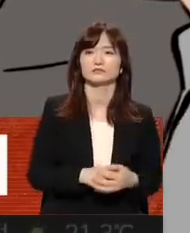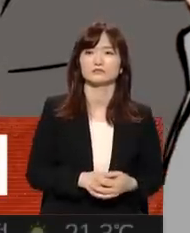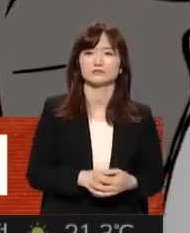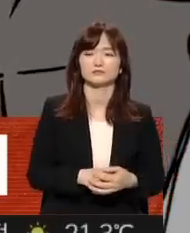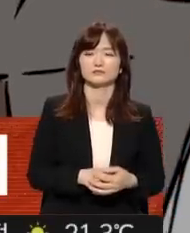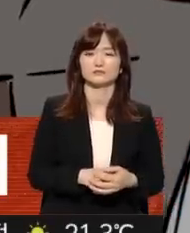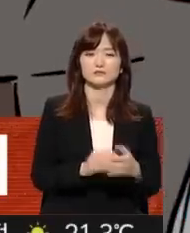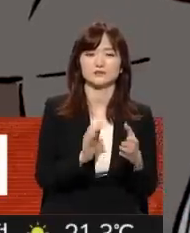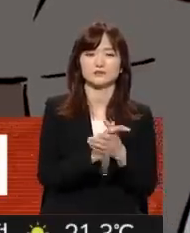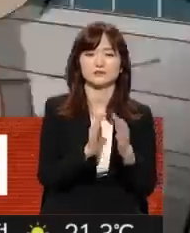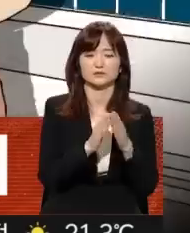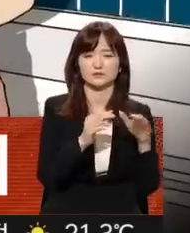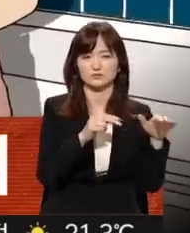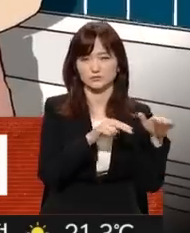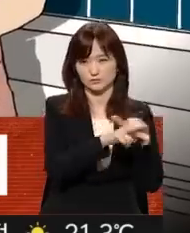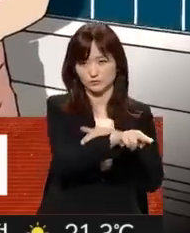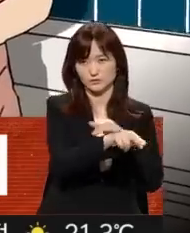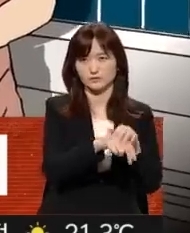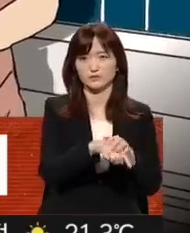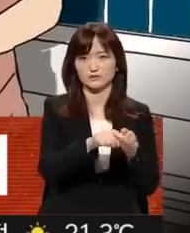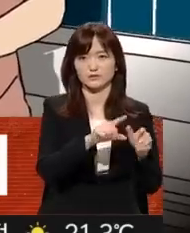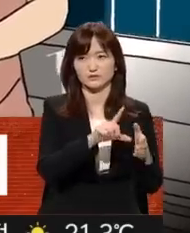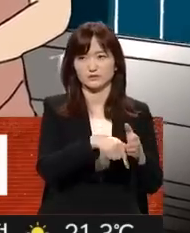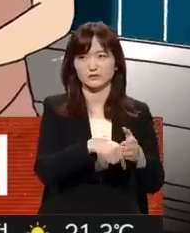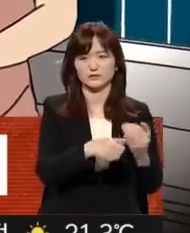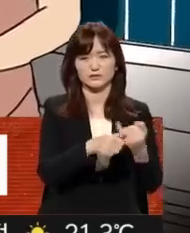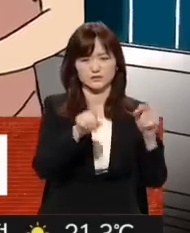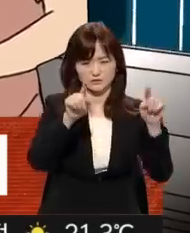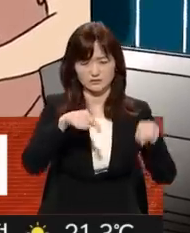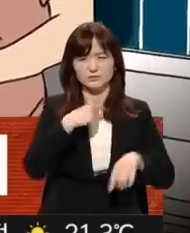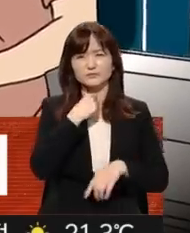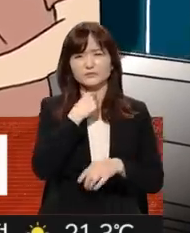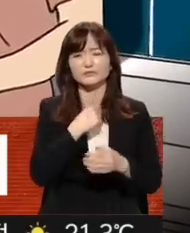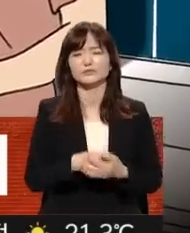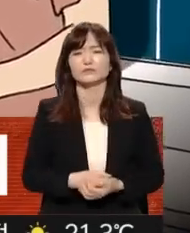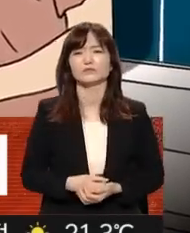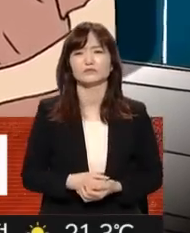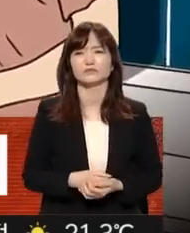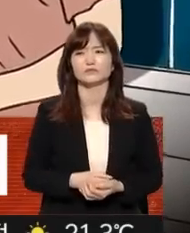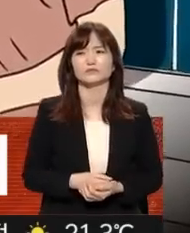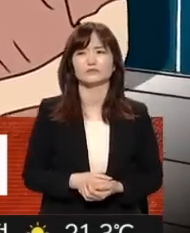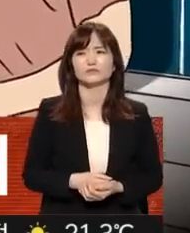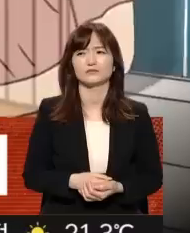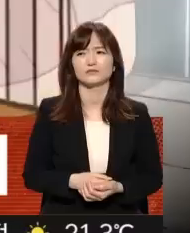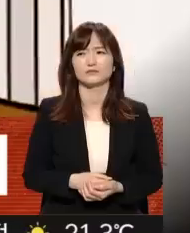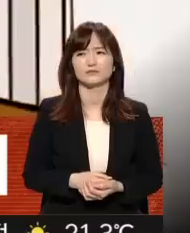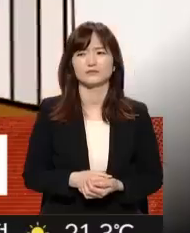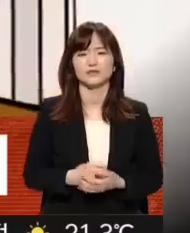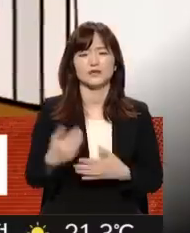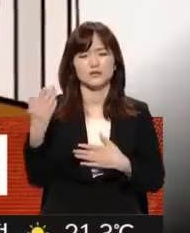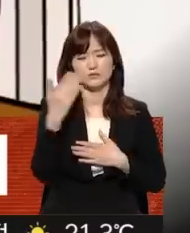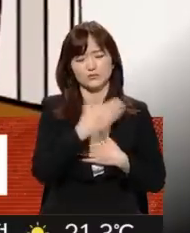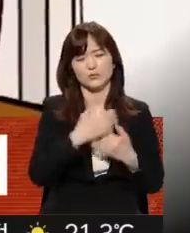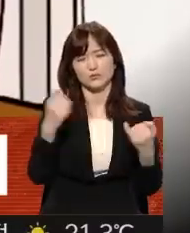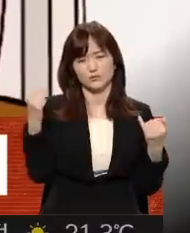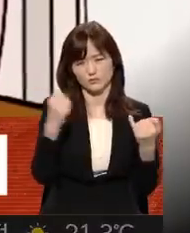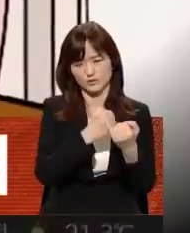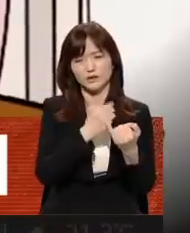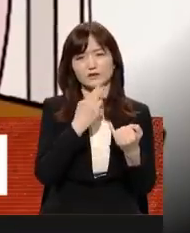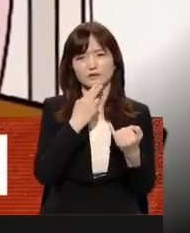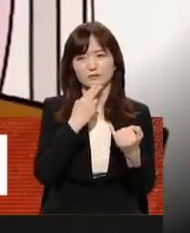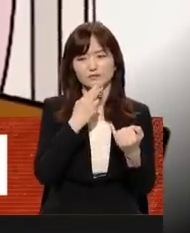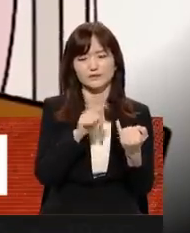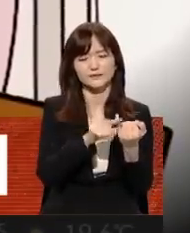피신했어요. 근데 그 당시에도 이혼하고 싶었는데 시제적으로 직접적으로 신체 폭행은 좀 없었던 것 같아요. 예. 그렇기도 하고